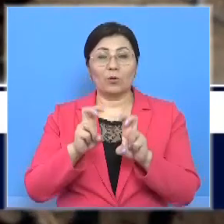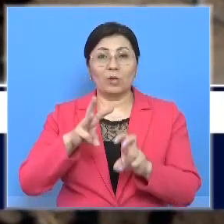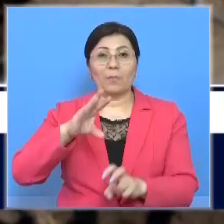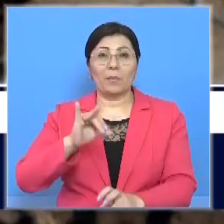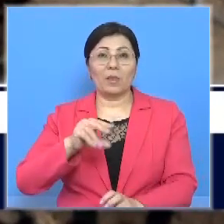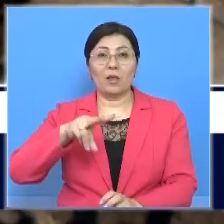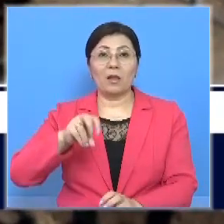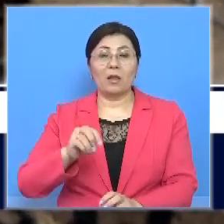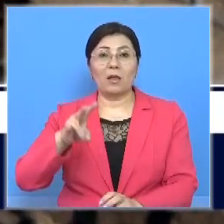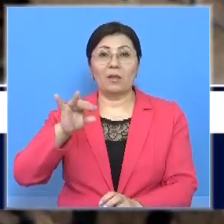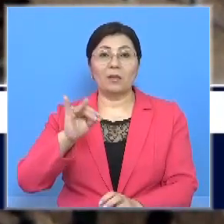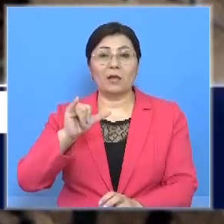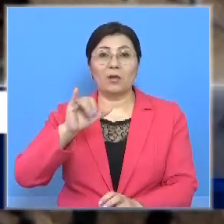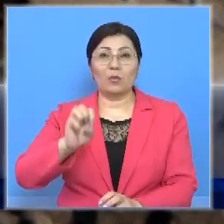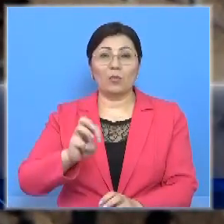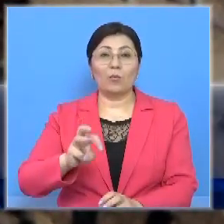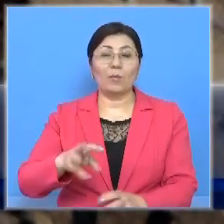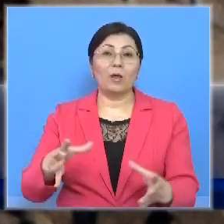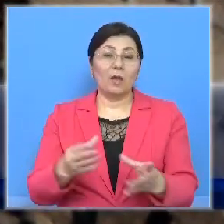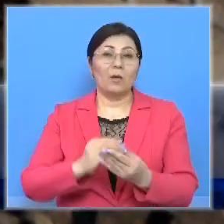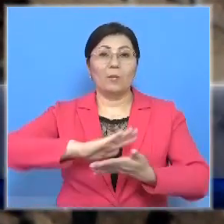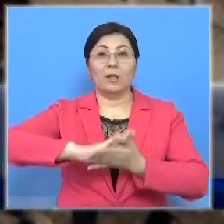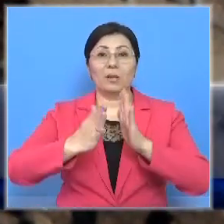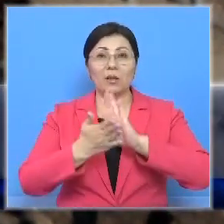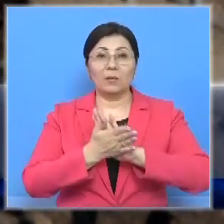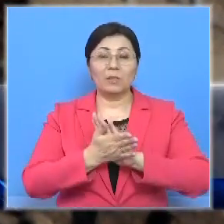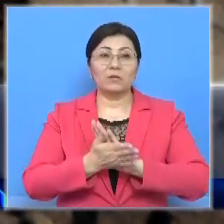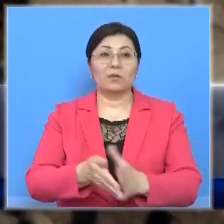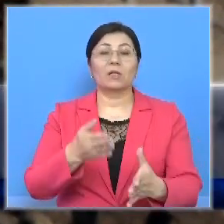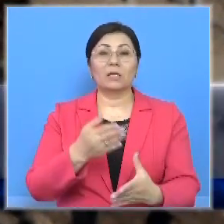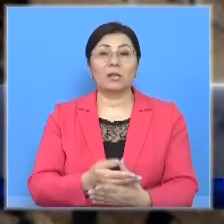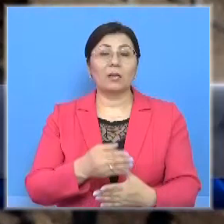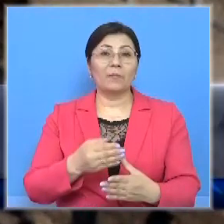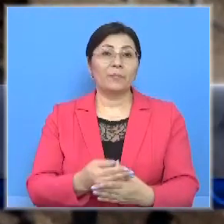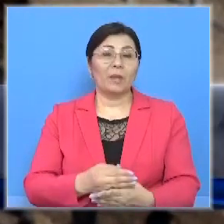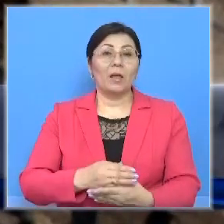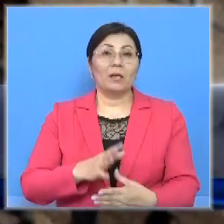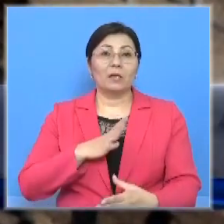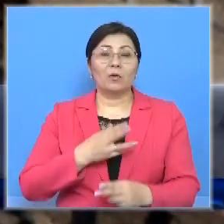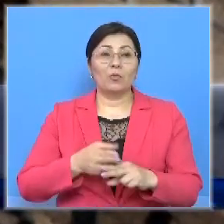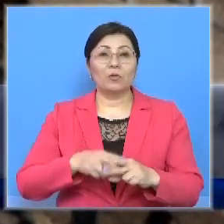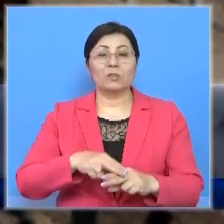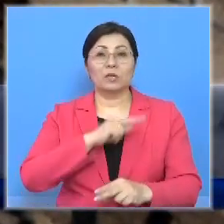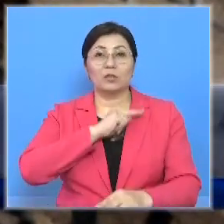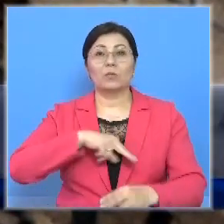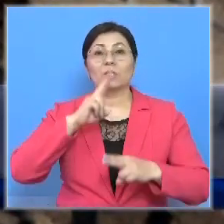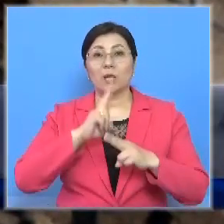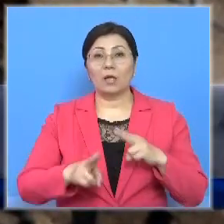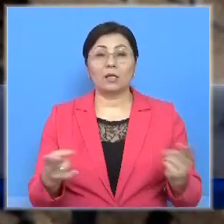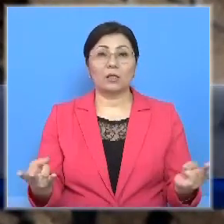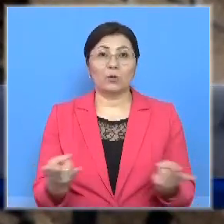бірге келісімшартқа отырып, полностью жасап беруге келістік. Не сол кісілердің жұмысы бүгін аяқталу керек